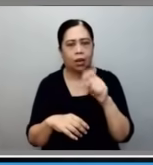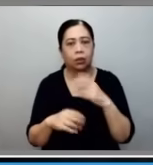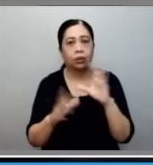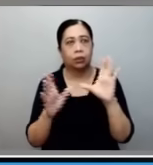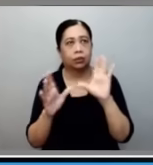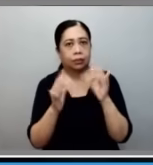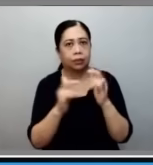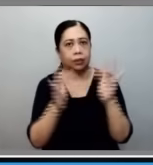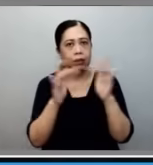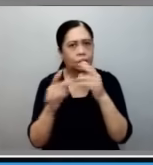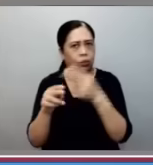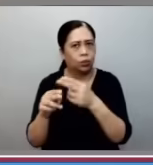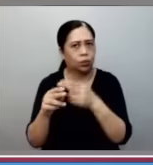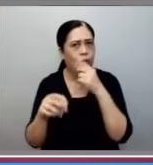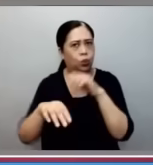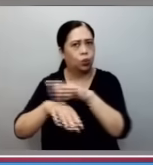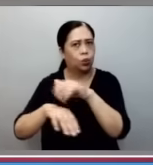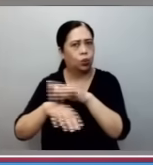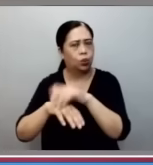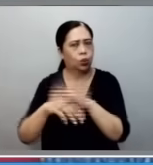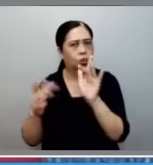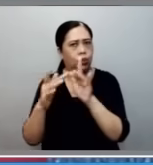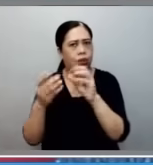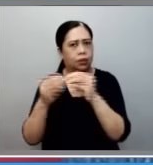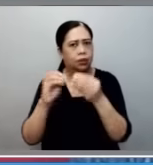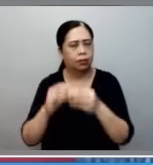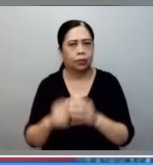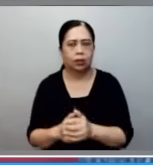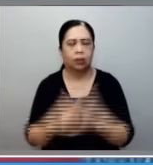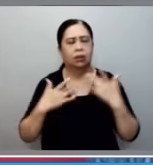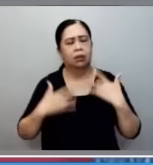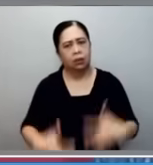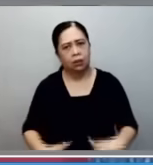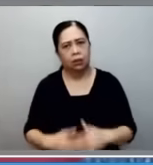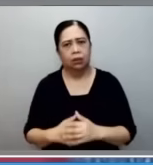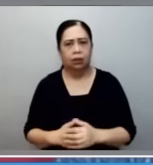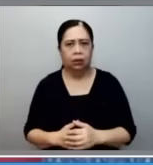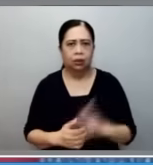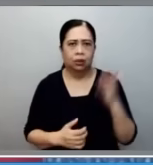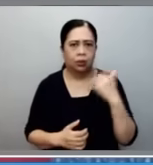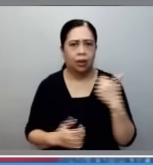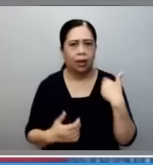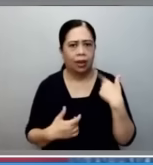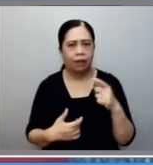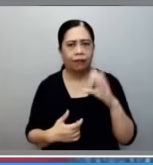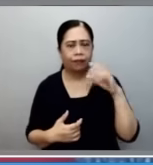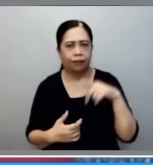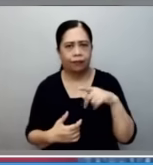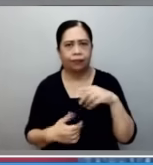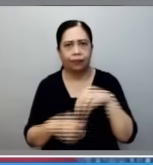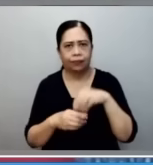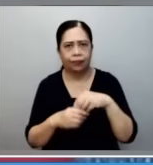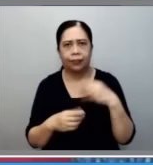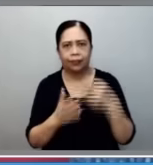para malaman kung kanino nakarehistro ang contact number. Malaking panghihinayang dahil po may laman po yung cellphone. Tapos sa ngayon